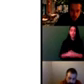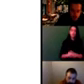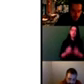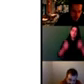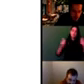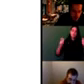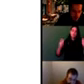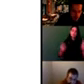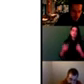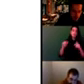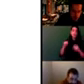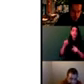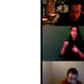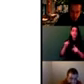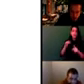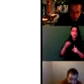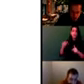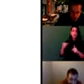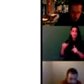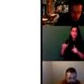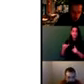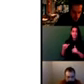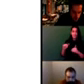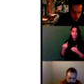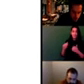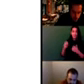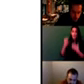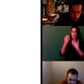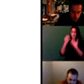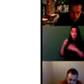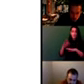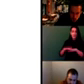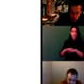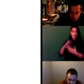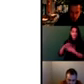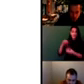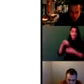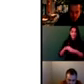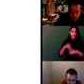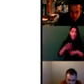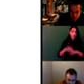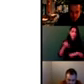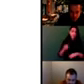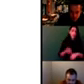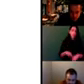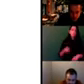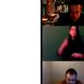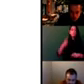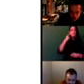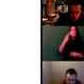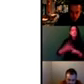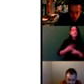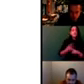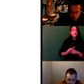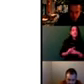ona bakım verenlerin ilişkileri üzerine olduğu için onun üzerine kurguladık projeyi. Bu pilot proje geçtiğimiz aylarda da kalıcı